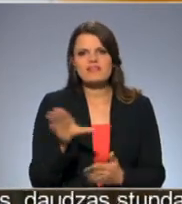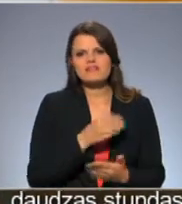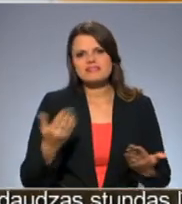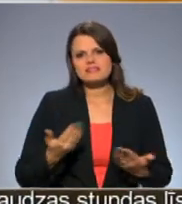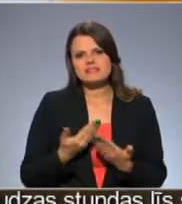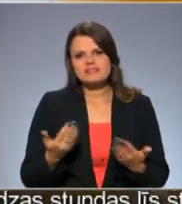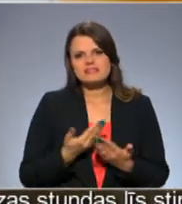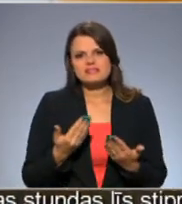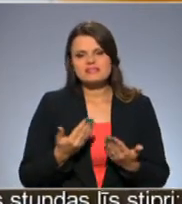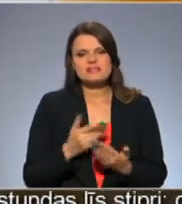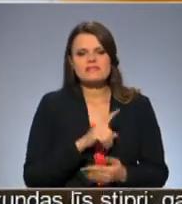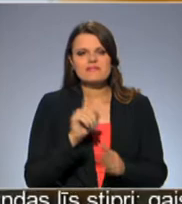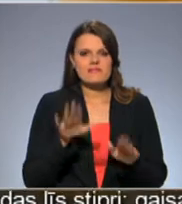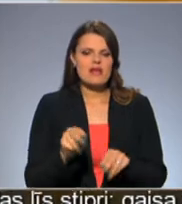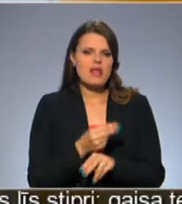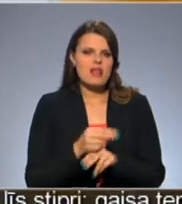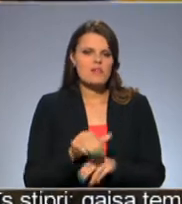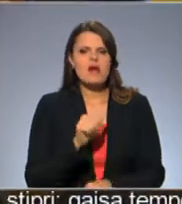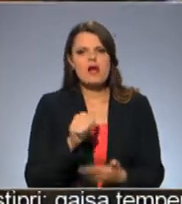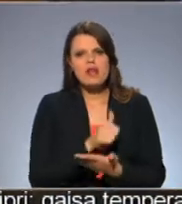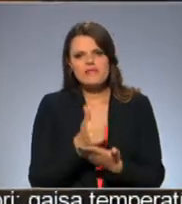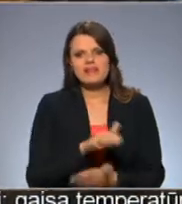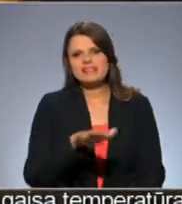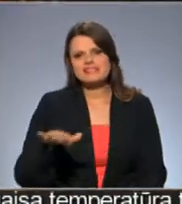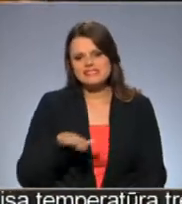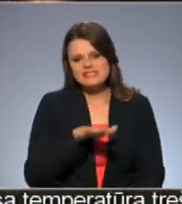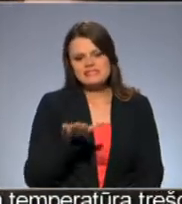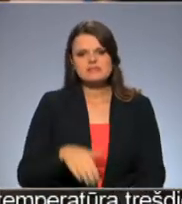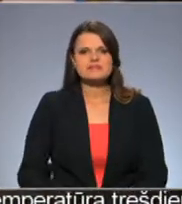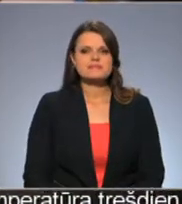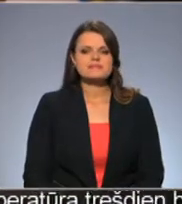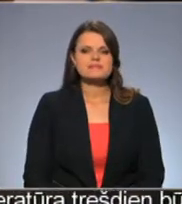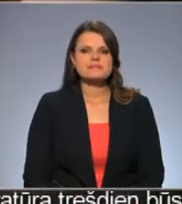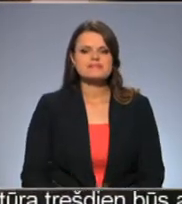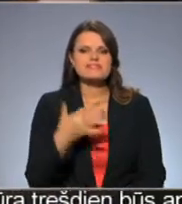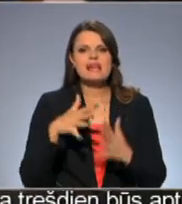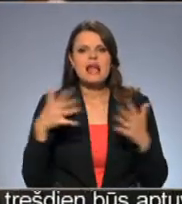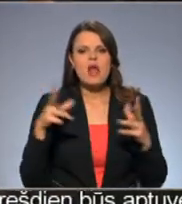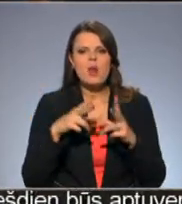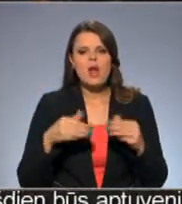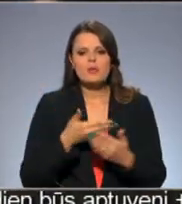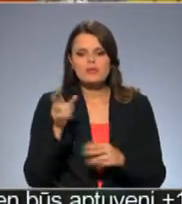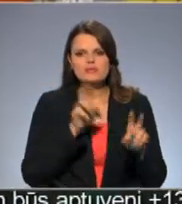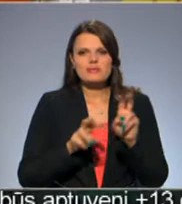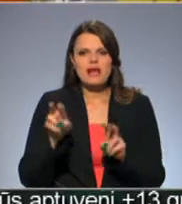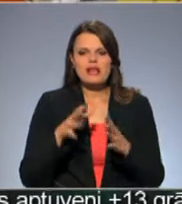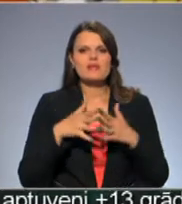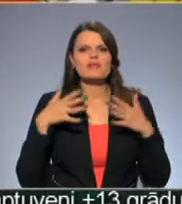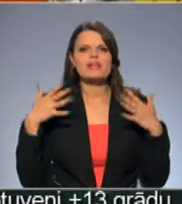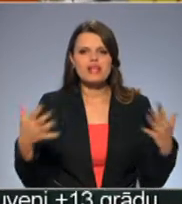var labot. Galvenais ģimene. Cik lielu lēmtu jūs meklējat? Tik lielu!